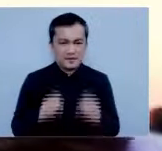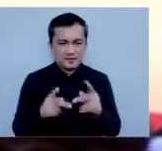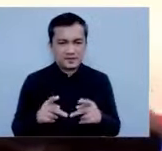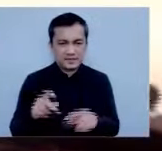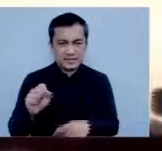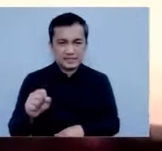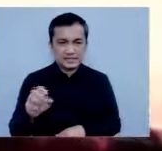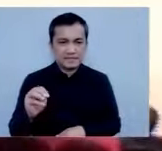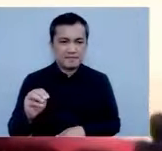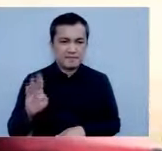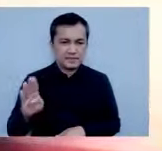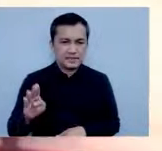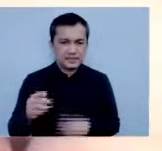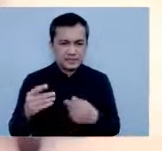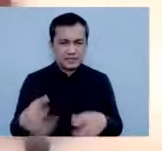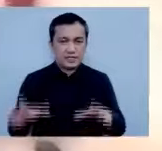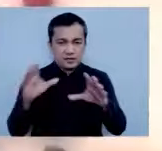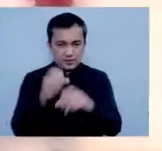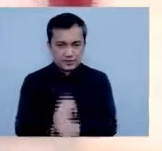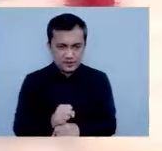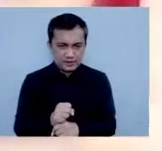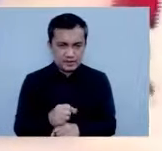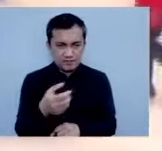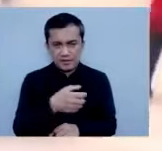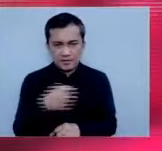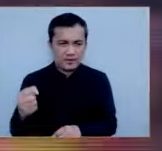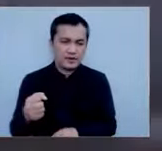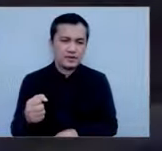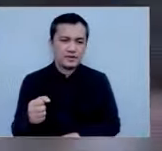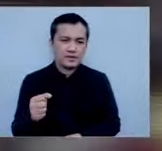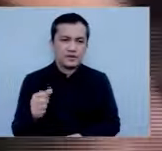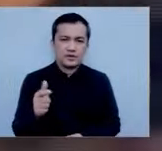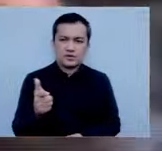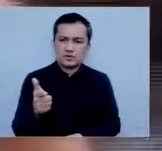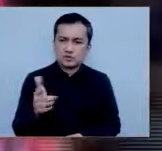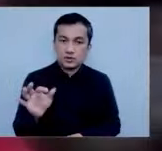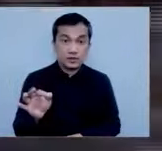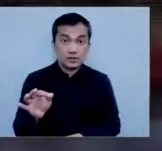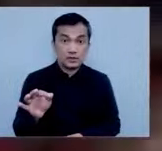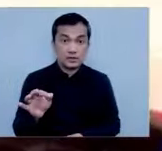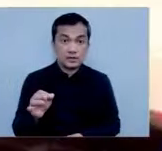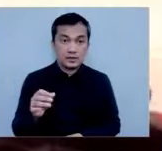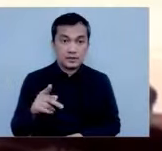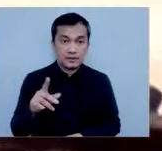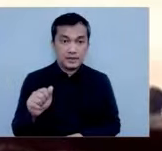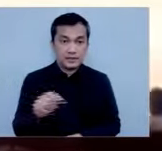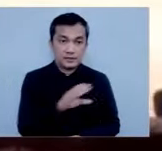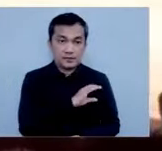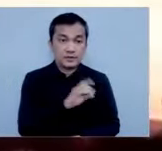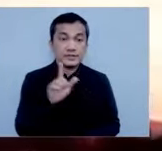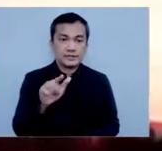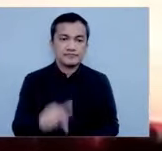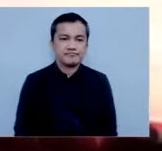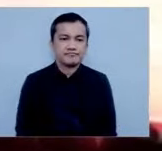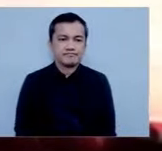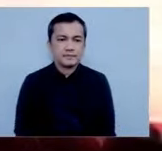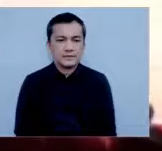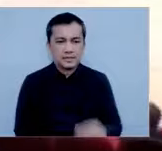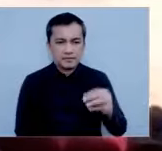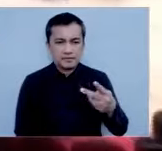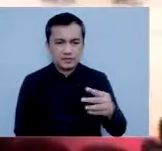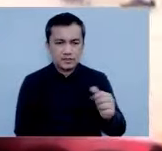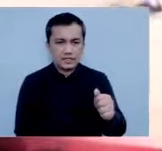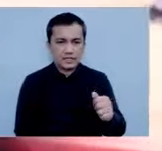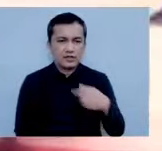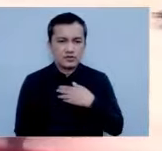San Miguel Beermen tapusin ang serye at masungkit ang kanilang pangdalawang putsyam na PBA Championship mamaya. Habang ang Magnolia Hotshots